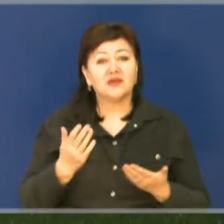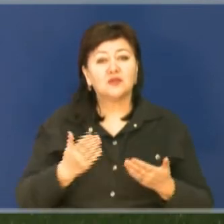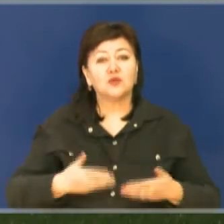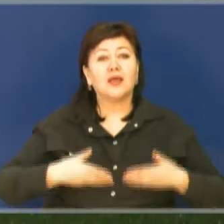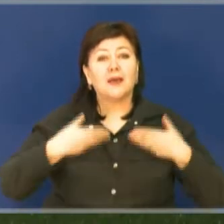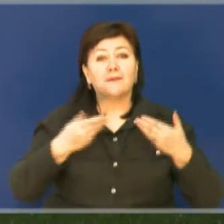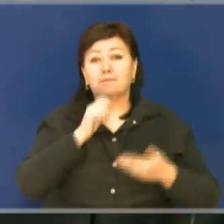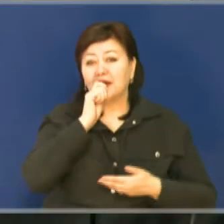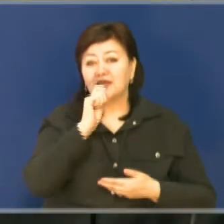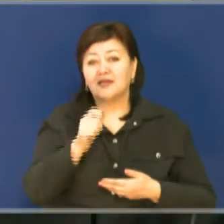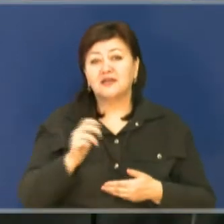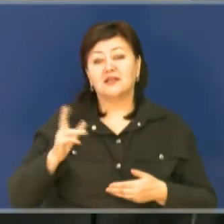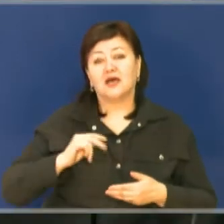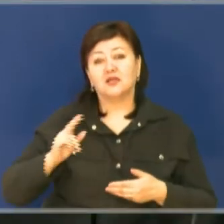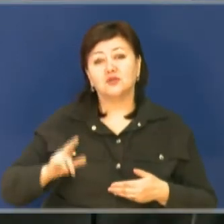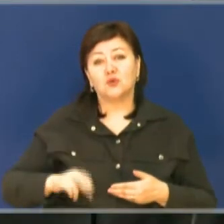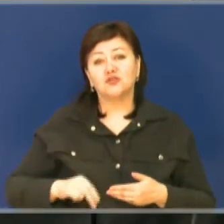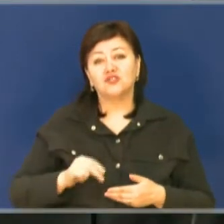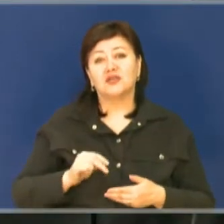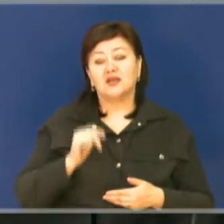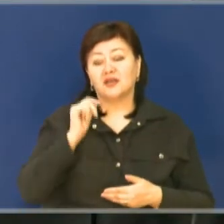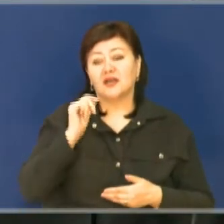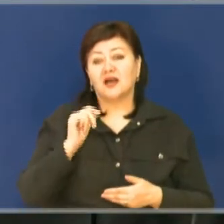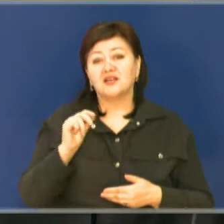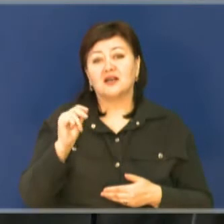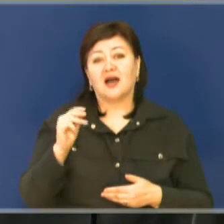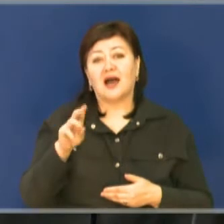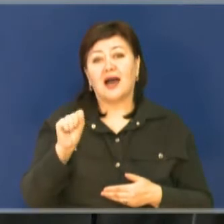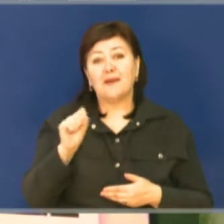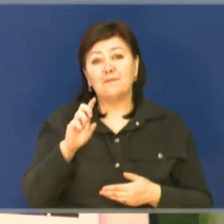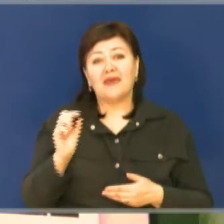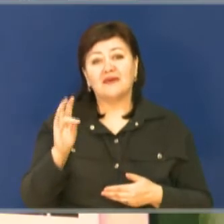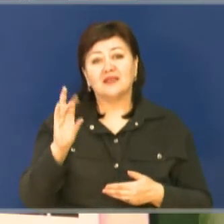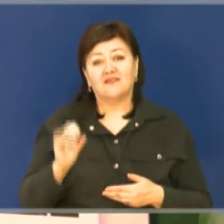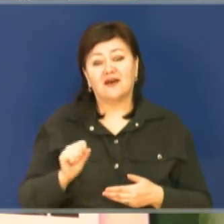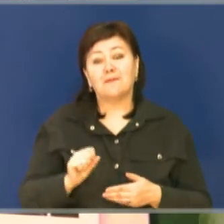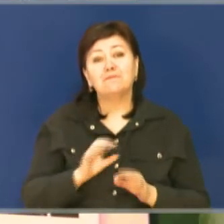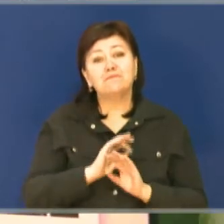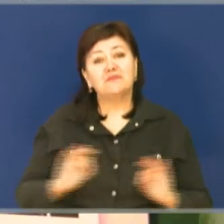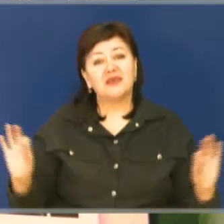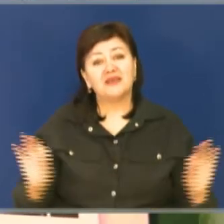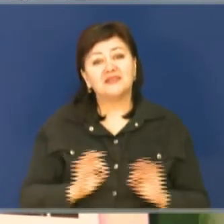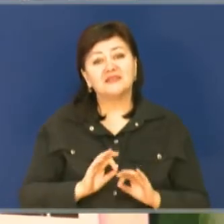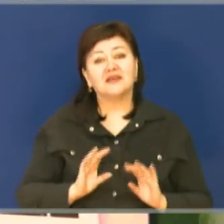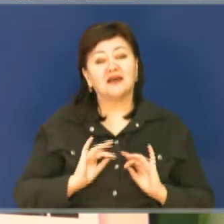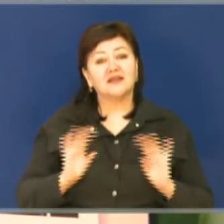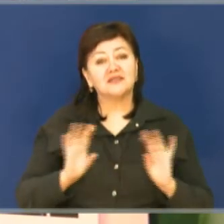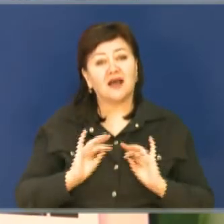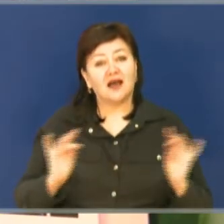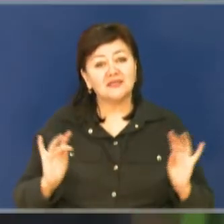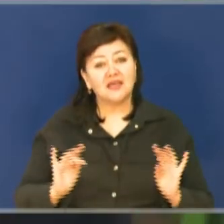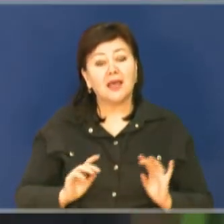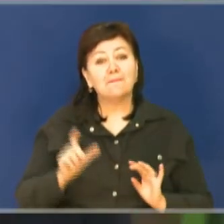Саной Шакир-Кызы. И, конечно же, особое место в экспозиции занимают стихи и песни, поэмы и рассказы поэта, изданные в разные